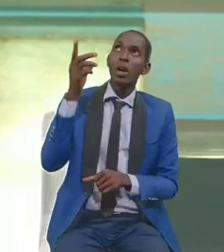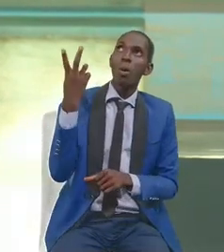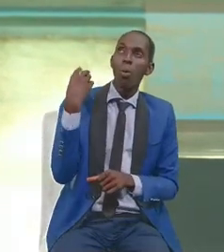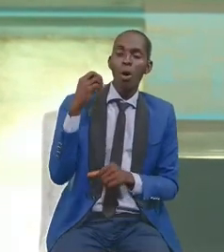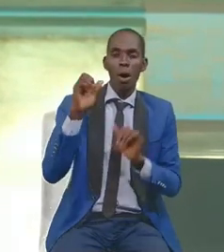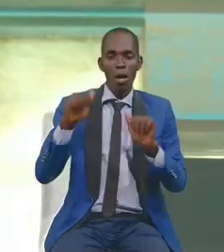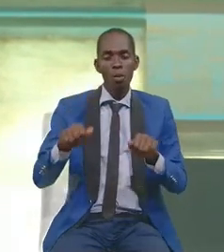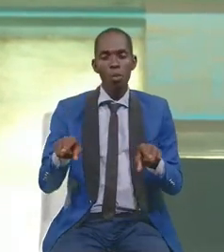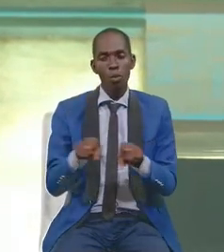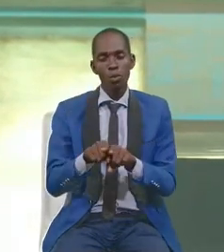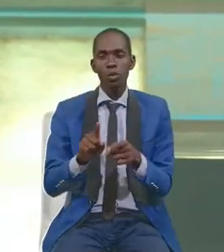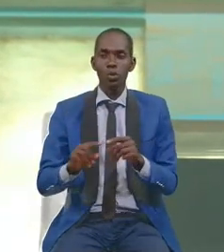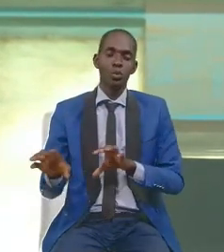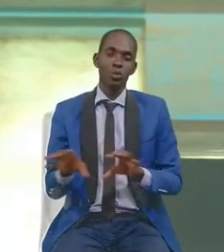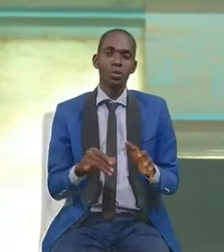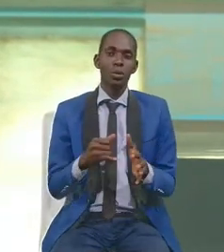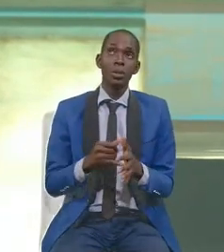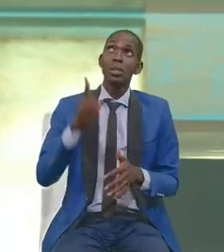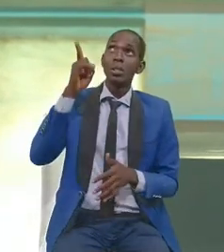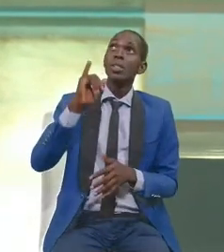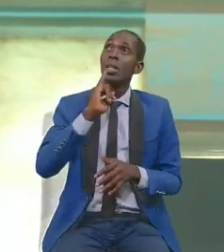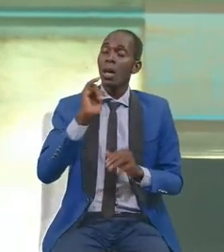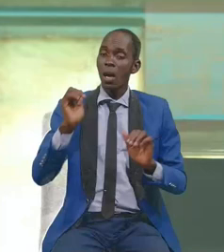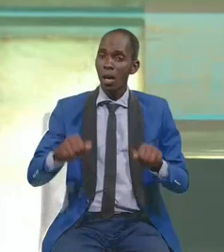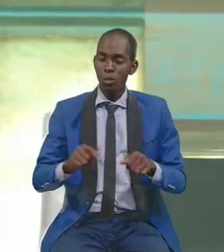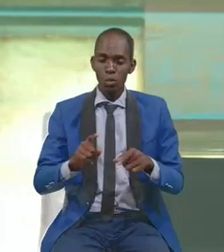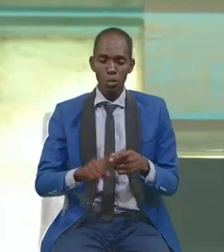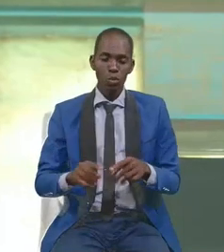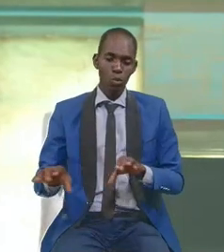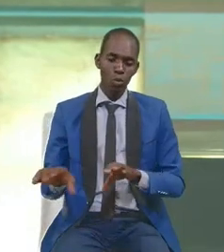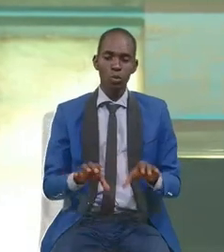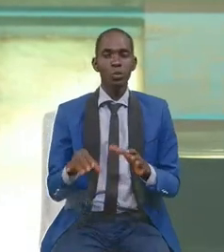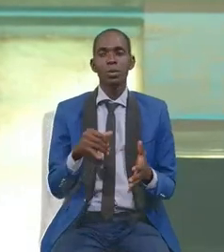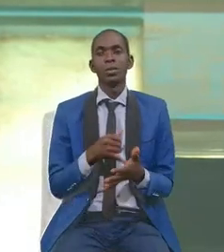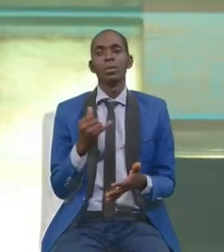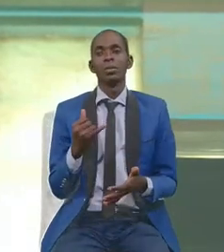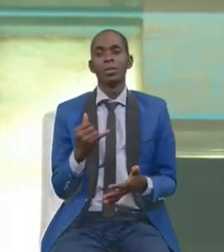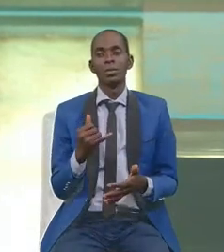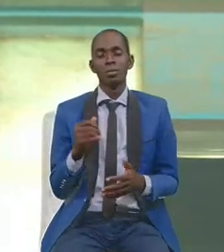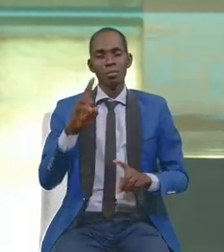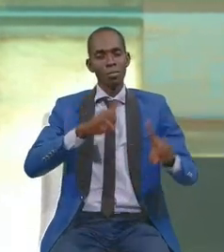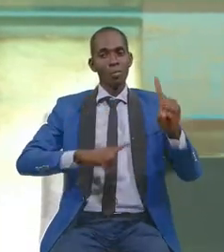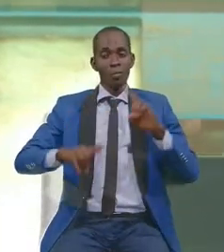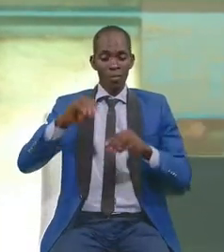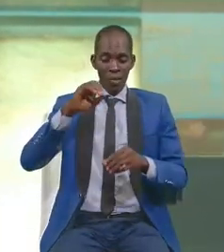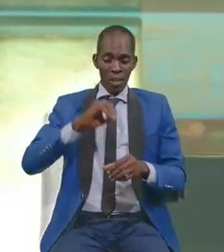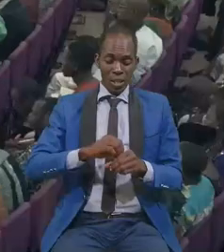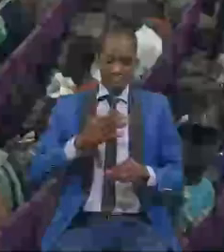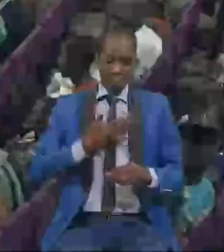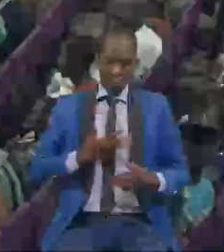l'accomplir. Ah, il peut aussi l'accomplir. Dans ma vie ce jour, il peut